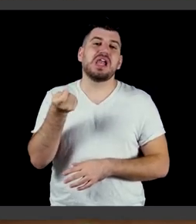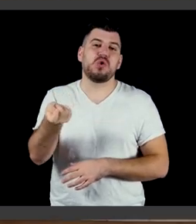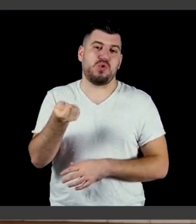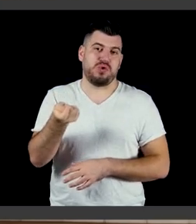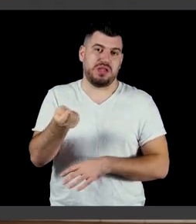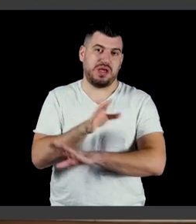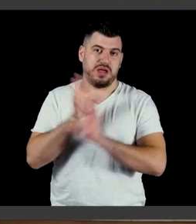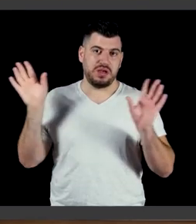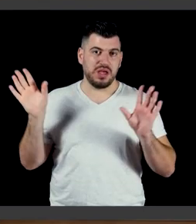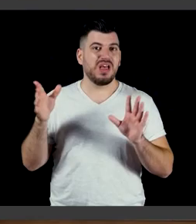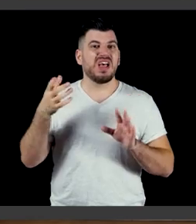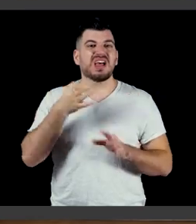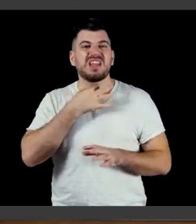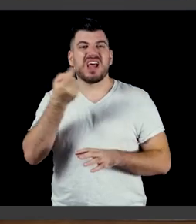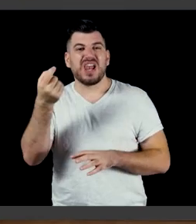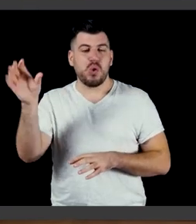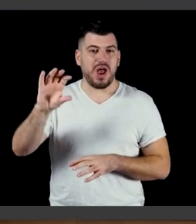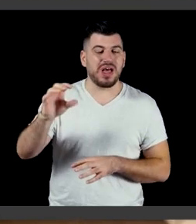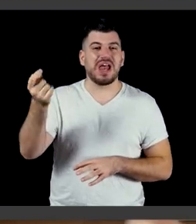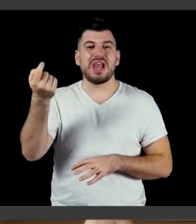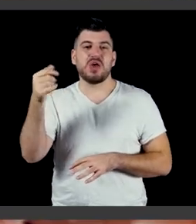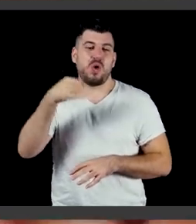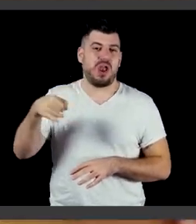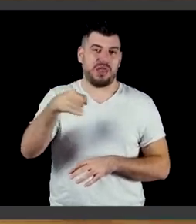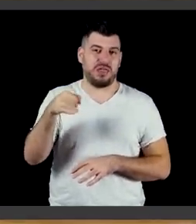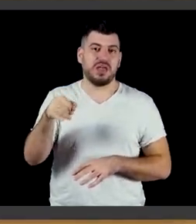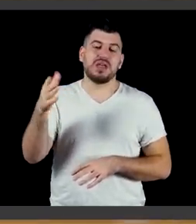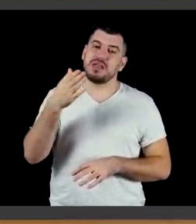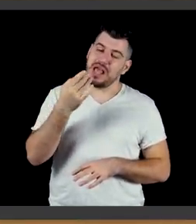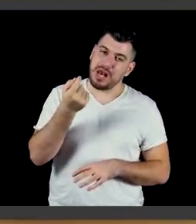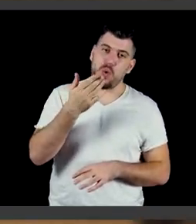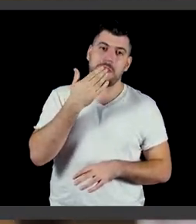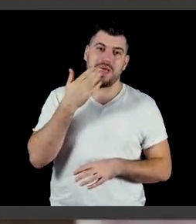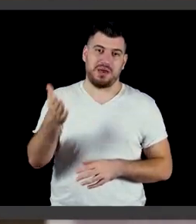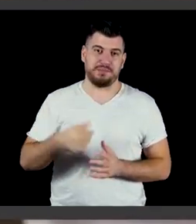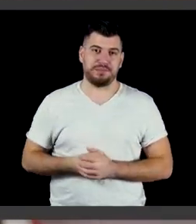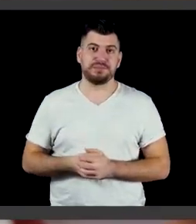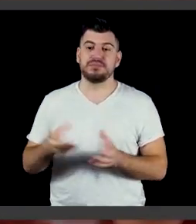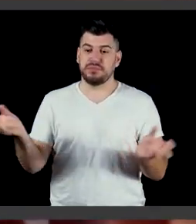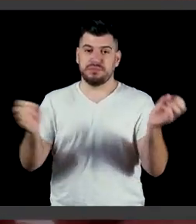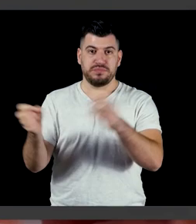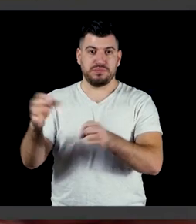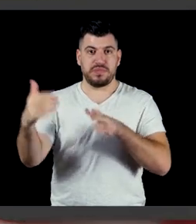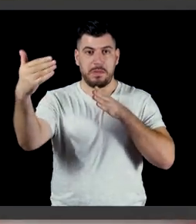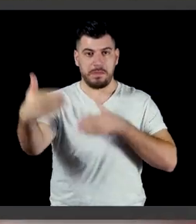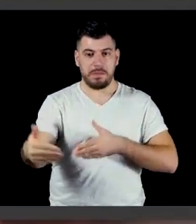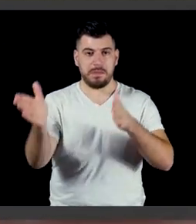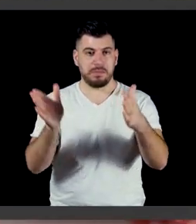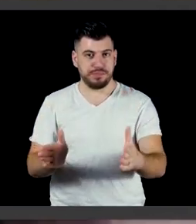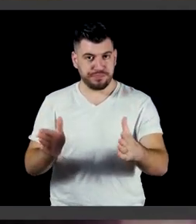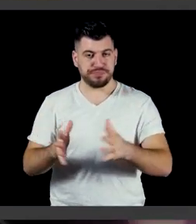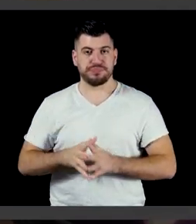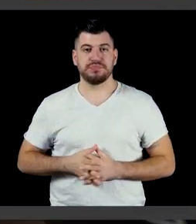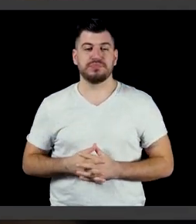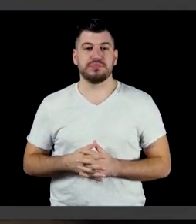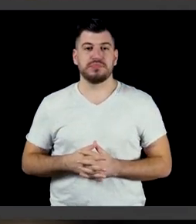Θέλει πολύ λίγο αλάτι, πολύ λίγο πιπέρι και λίγο ελαιόλαδο. Αυτό είναι όλο. Έτσι όπως είναι, παίρνω το κρέας και το βάζω σε ένα μπολάκι, πυρέξ, οτιδήποτε έχετε μπροστά